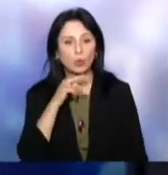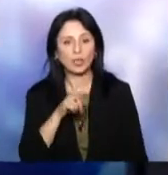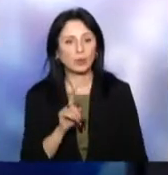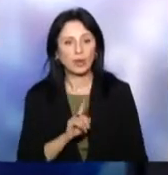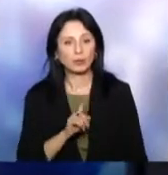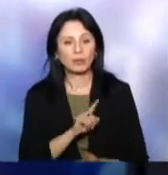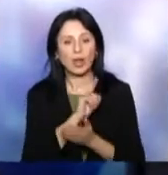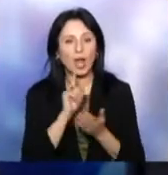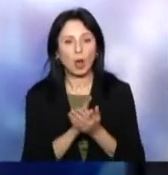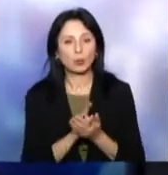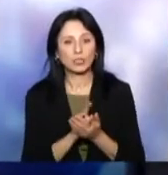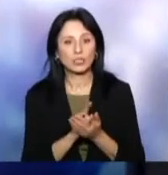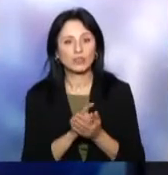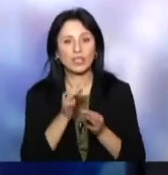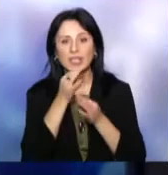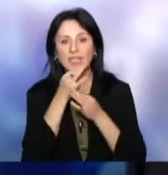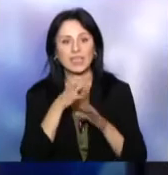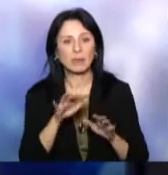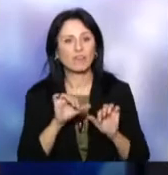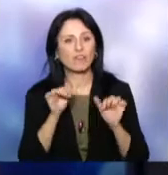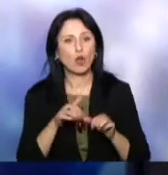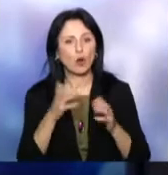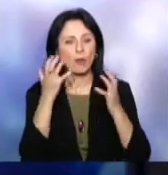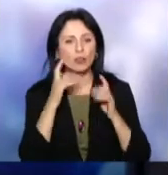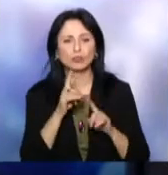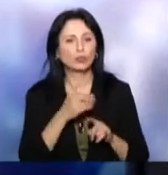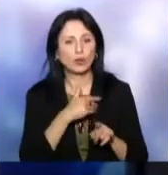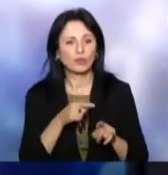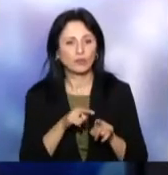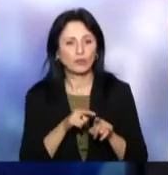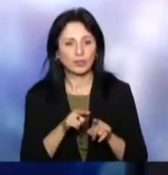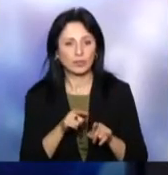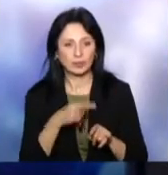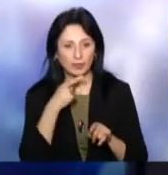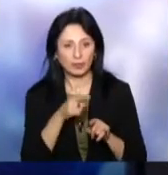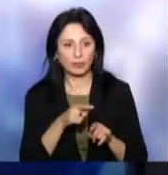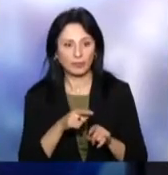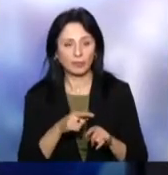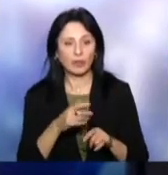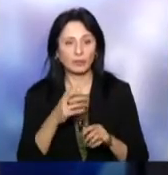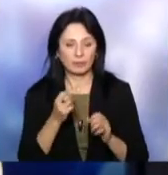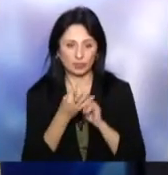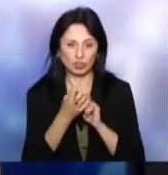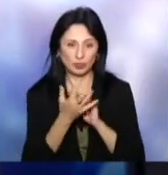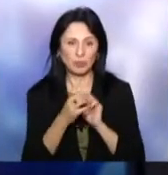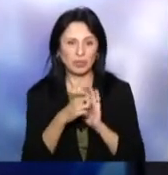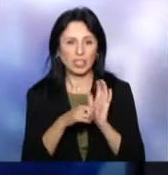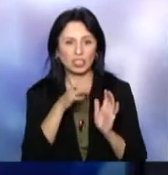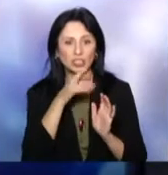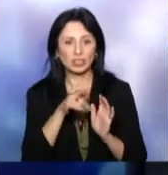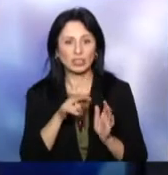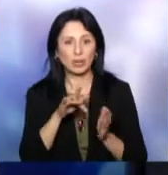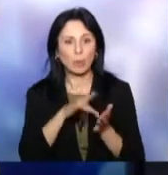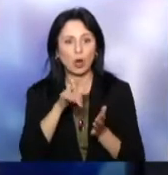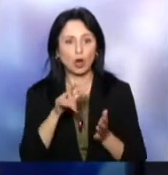რომ აუცილებელია, რომ ნებისმიერი ფორმის აკნე და აქვე დავძენრო, გარდატეხის ასაკში მყოფი მოსახლეობის